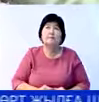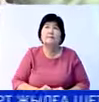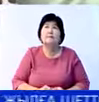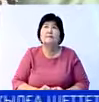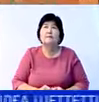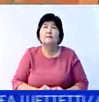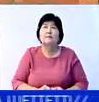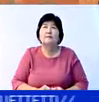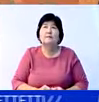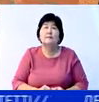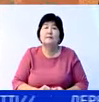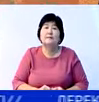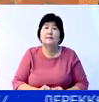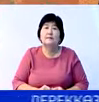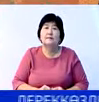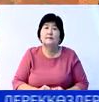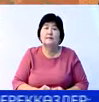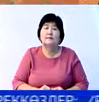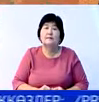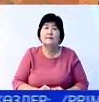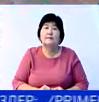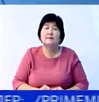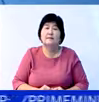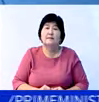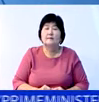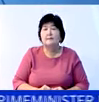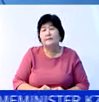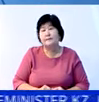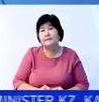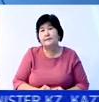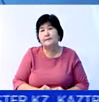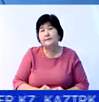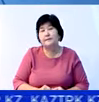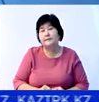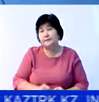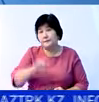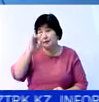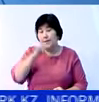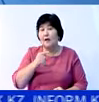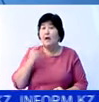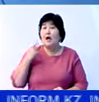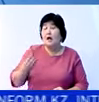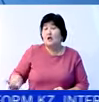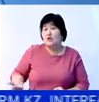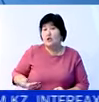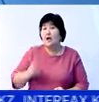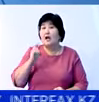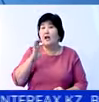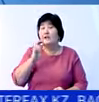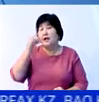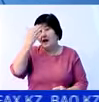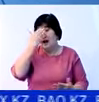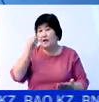Әбденов, Төрекан Қожахметов, Қызылорда телеарнасы, Қармақшы ауданынан. Қазақтың көзі тірі классигі, халық